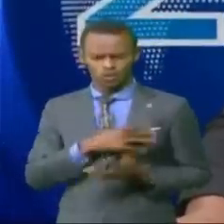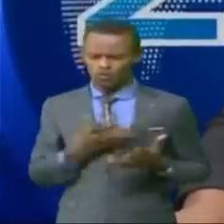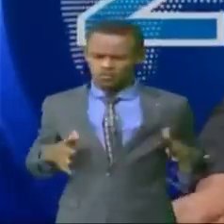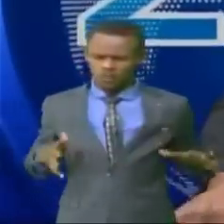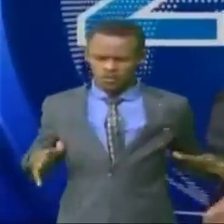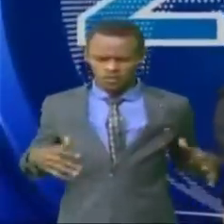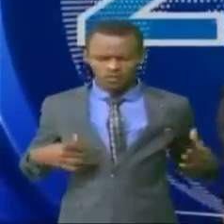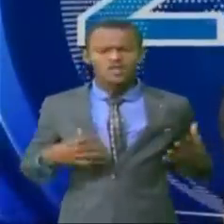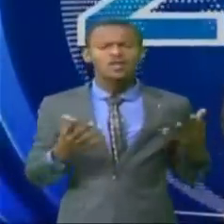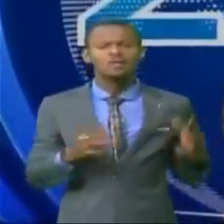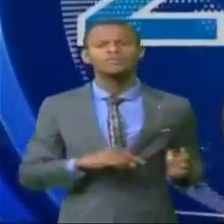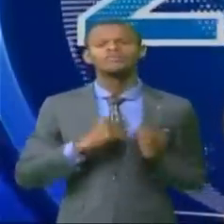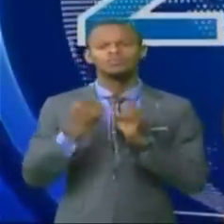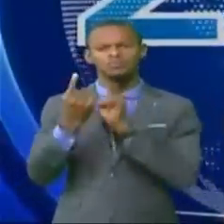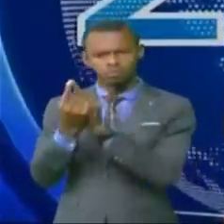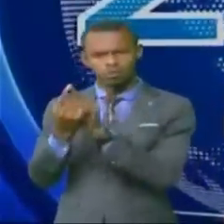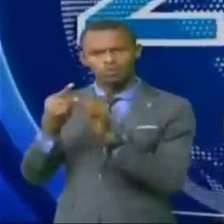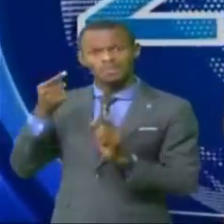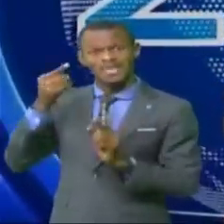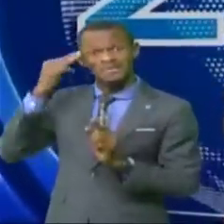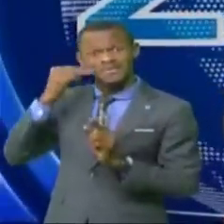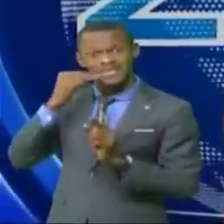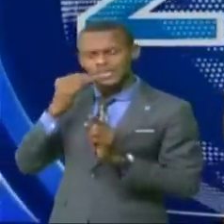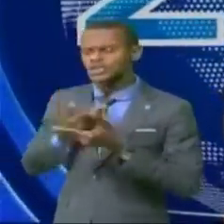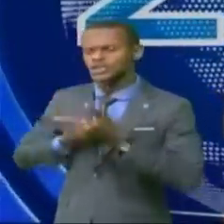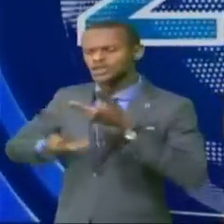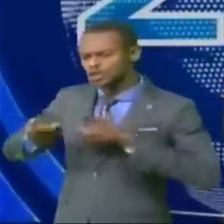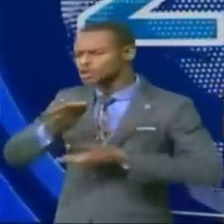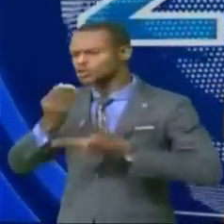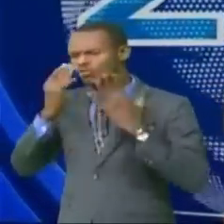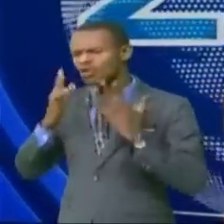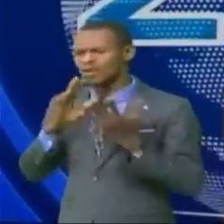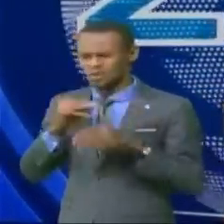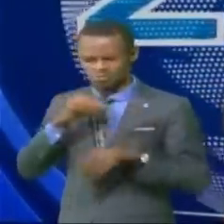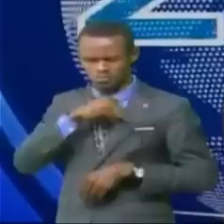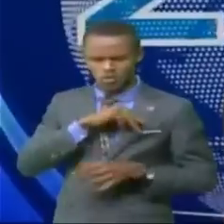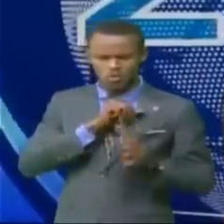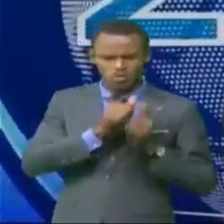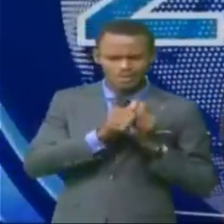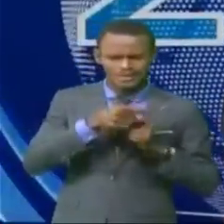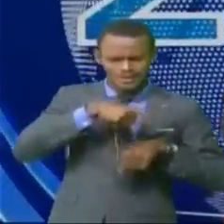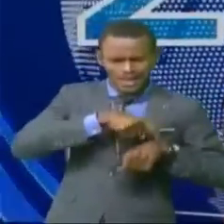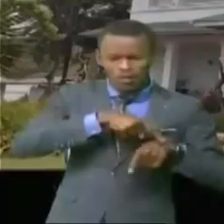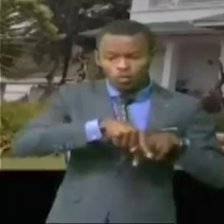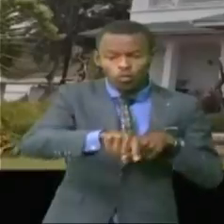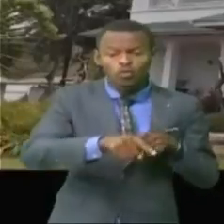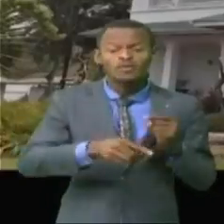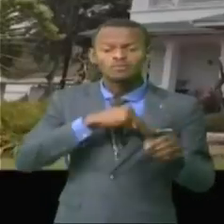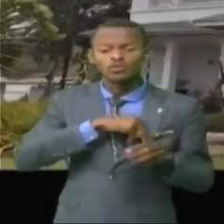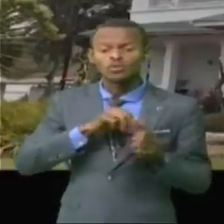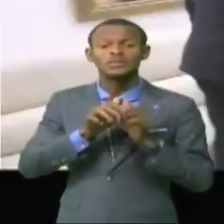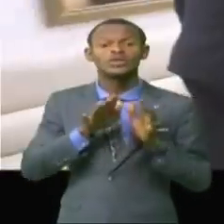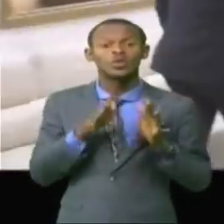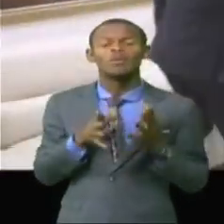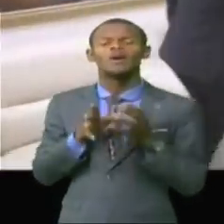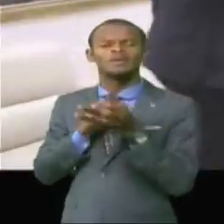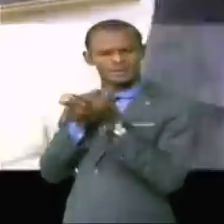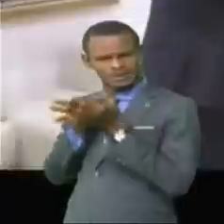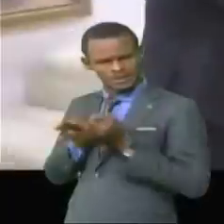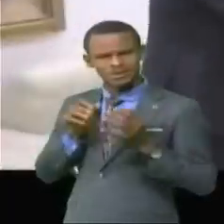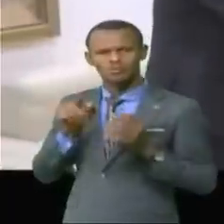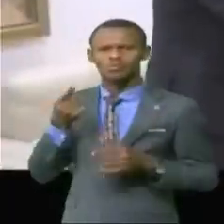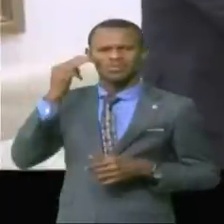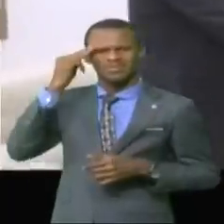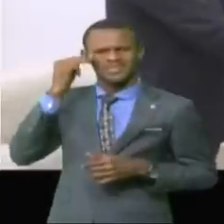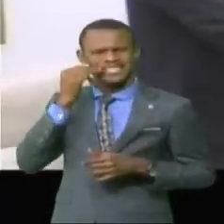Jean-Michel Samalukonde, Premier ministre congolais, Patty Tondwangu et Marcel Mubenga pour le reportage. Au terme de sa mission en République